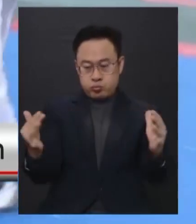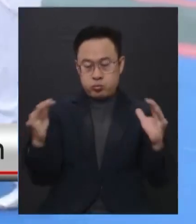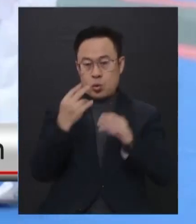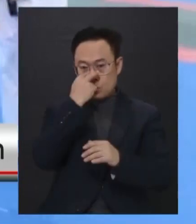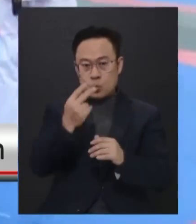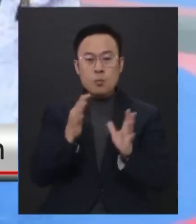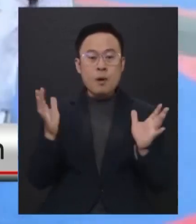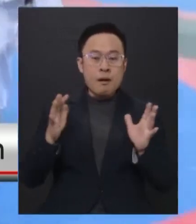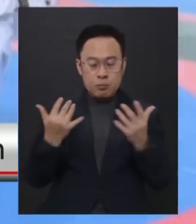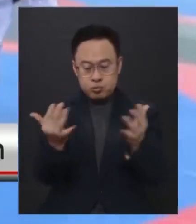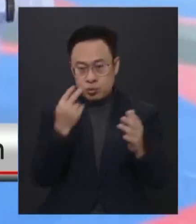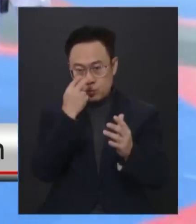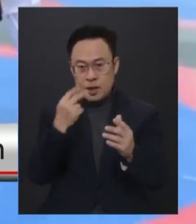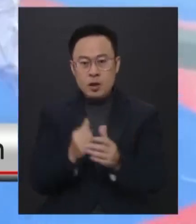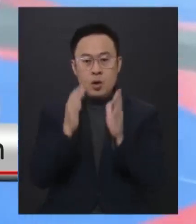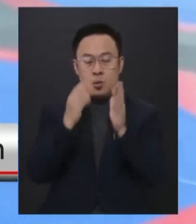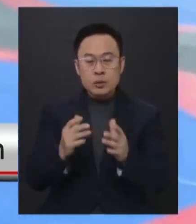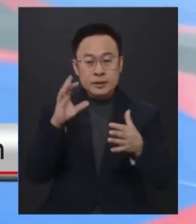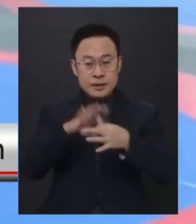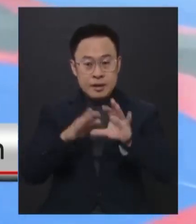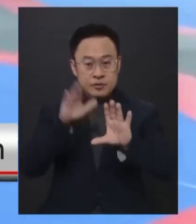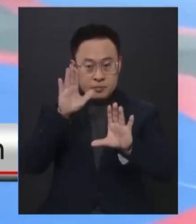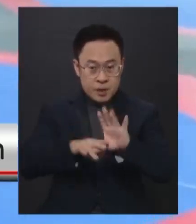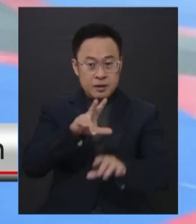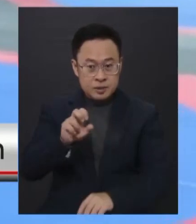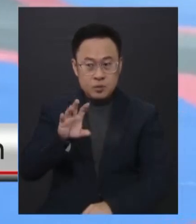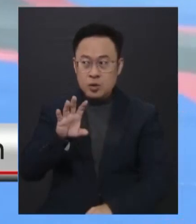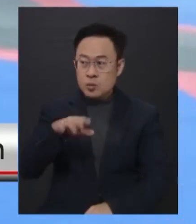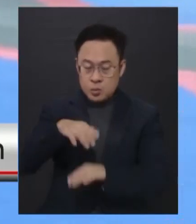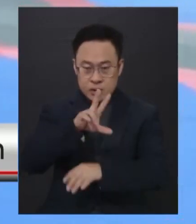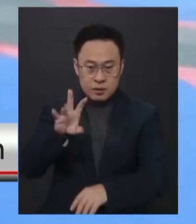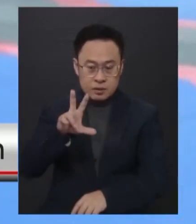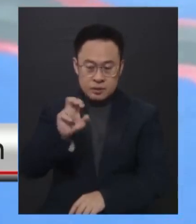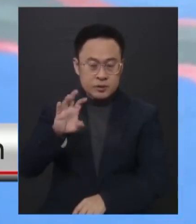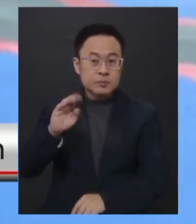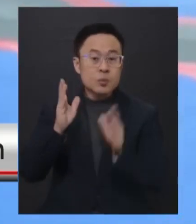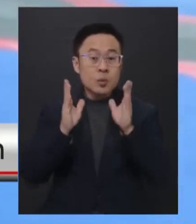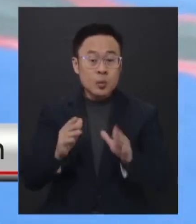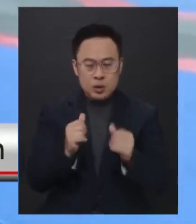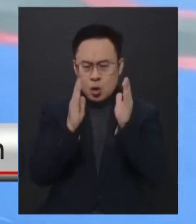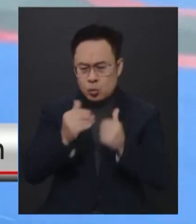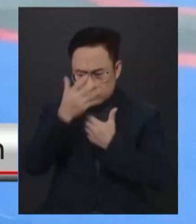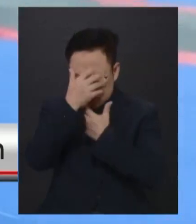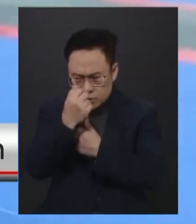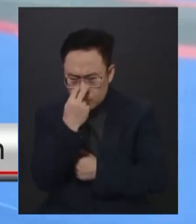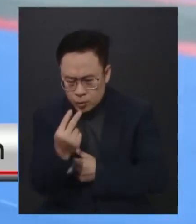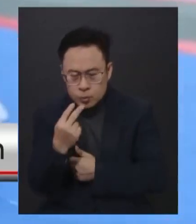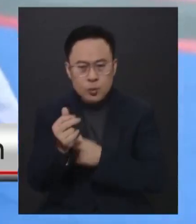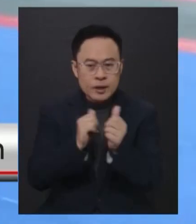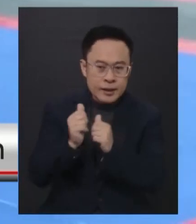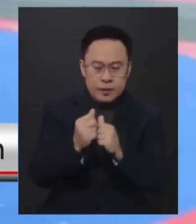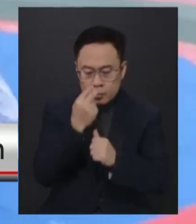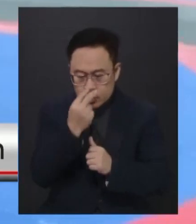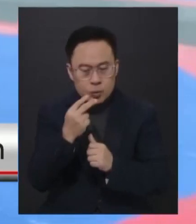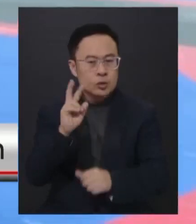ค่ะก็มีทั้งผู้ที่เข้ามาร่วมแข่งขันนะ300กว่าคนแล้วก็รวมไปถึงนี่แหละแฟนๆกีฬาด้วยเช่นเดียวกันนะที่มาเชียร์แต่ละ